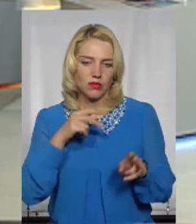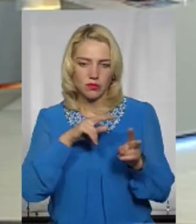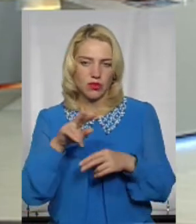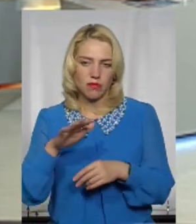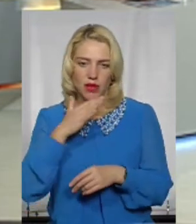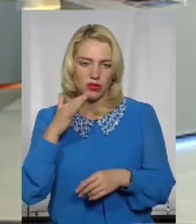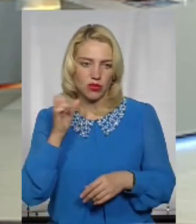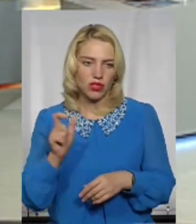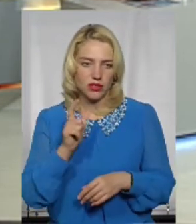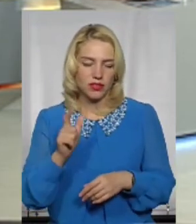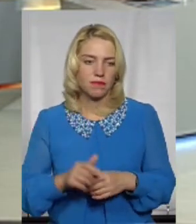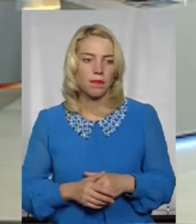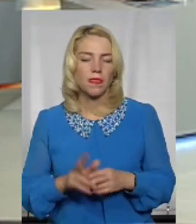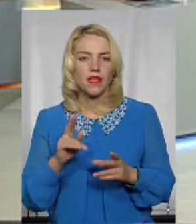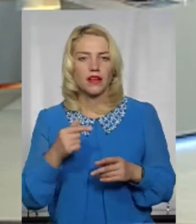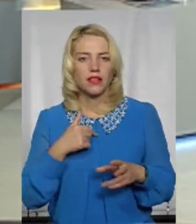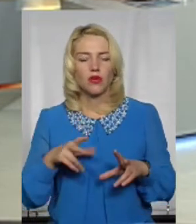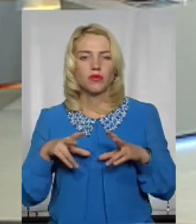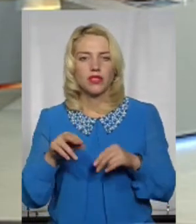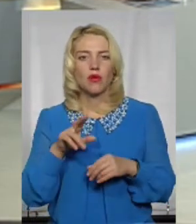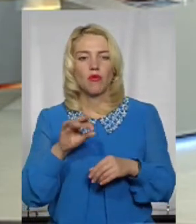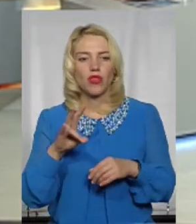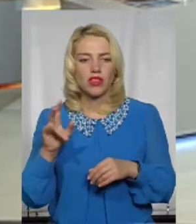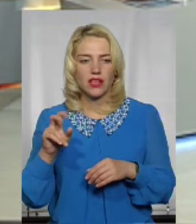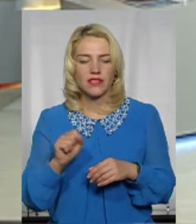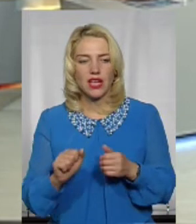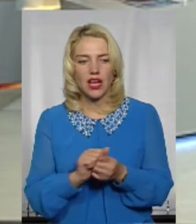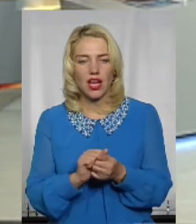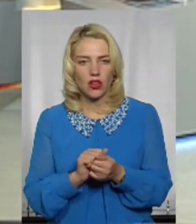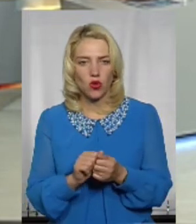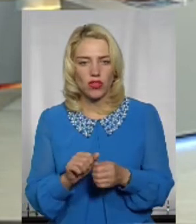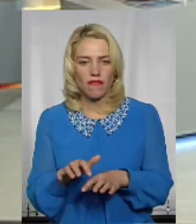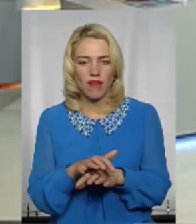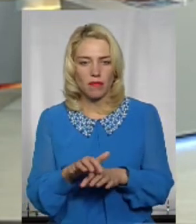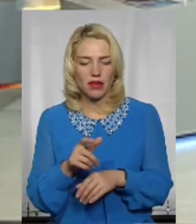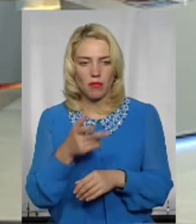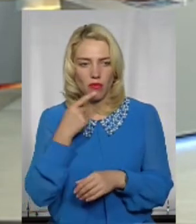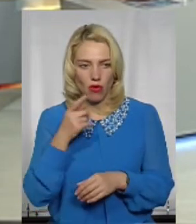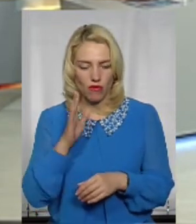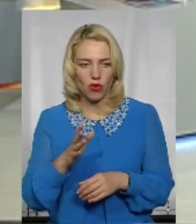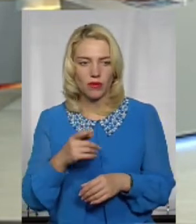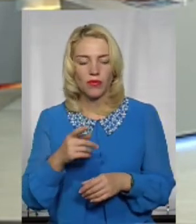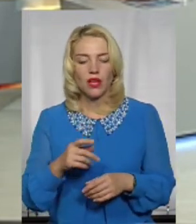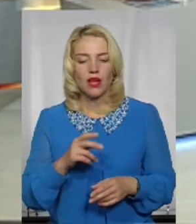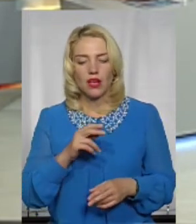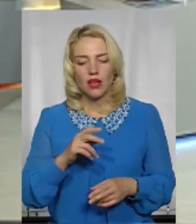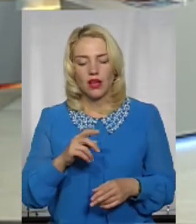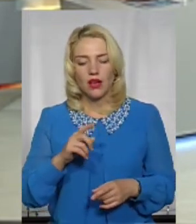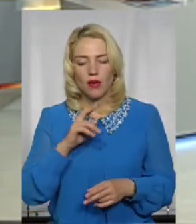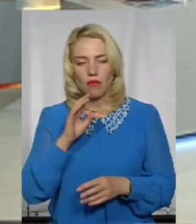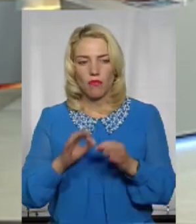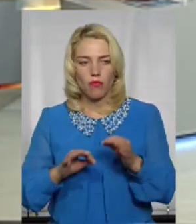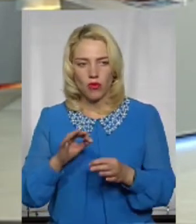не одного разу. І як обіцяла, що ми про Понінківську картонно-паперову фабрику поговоримо, і от якраз позов